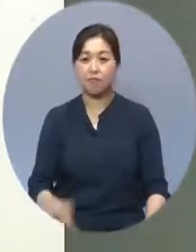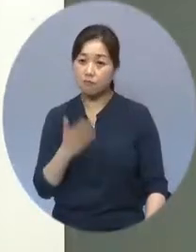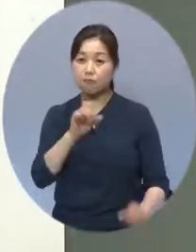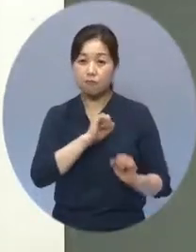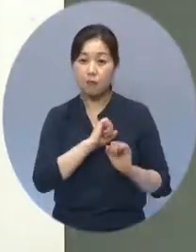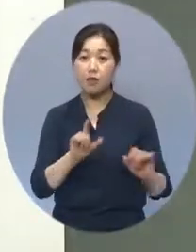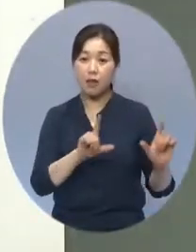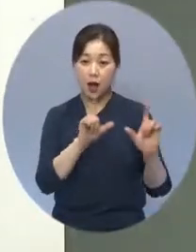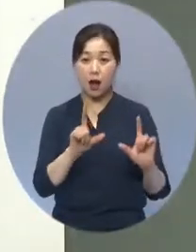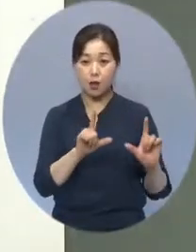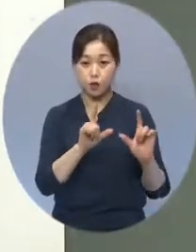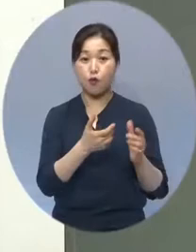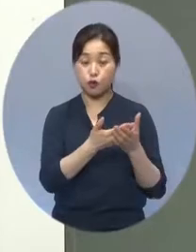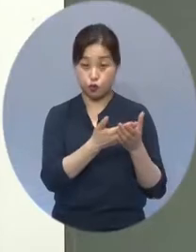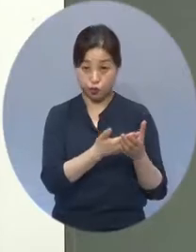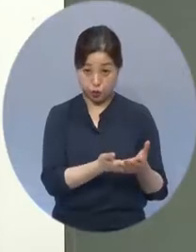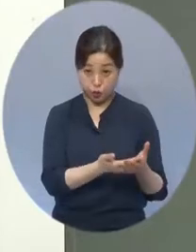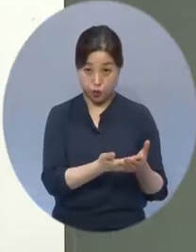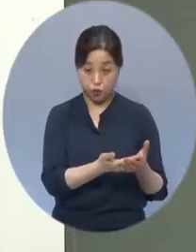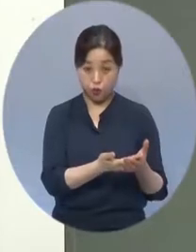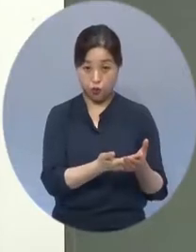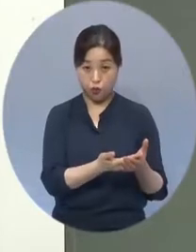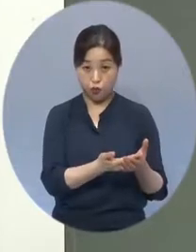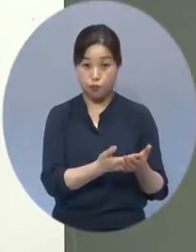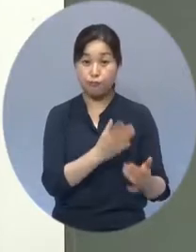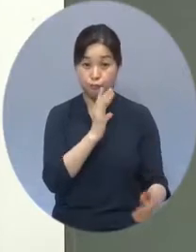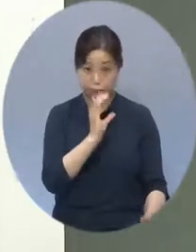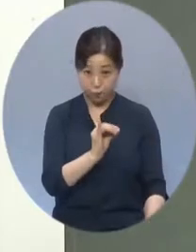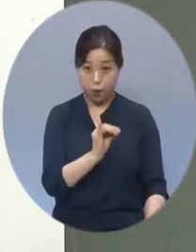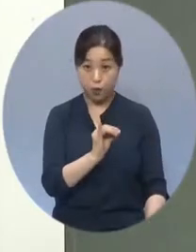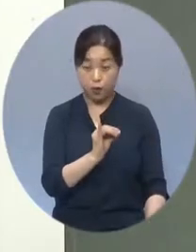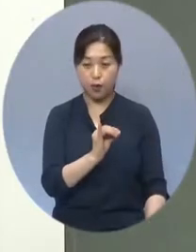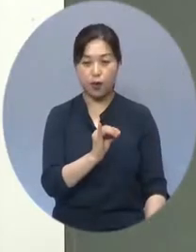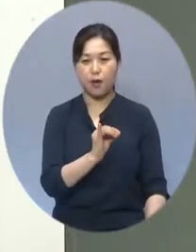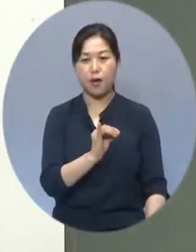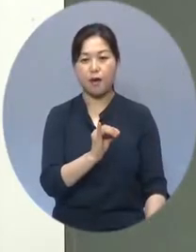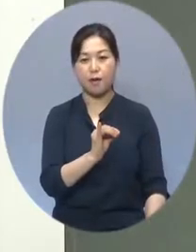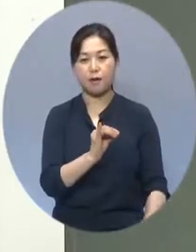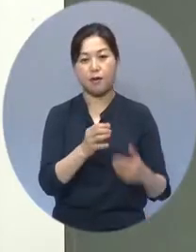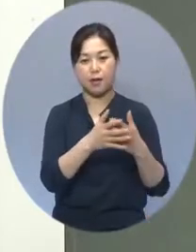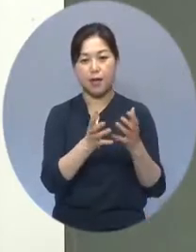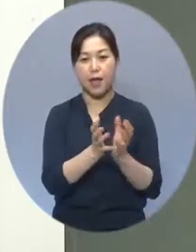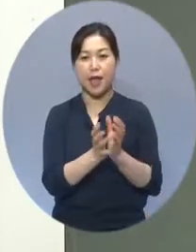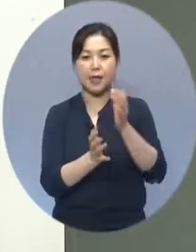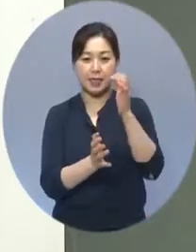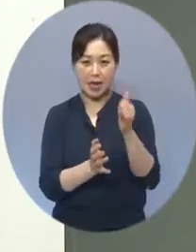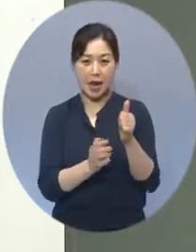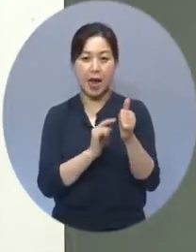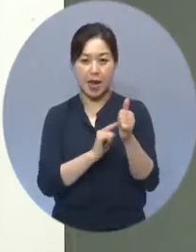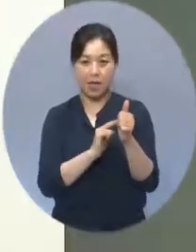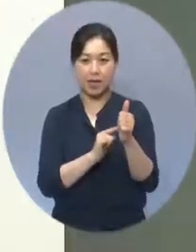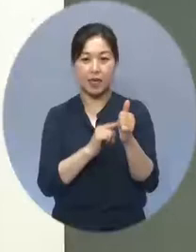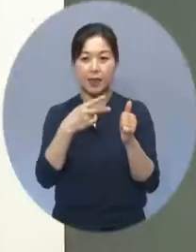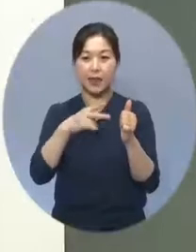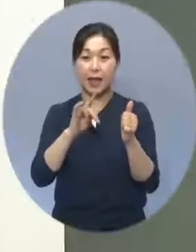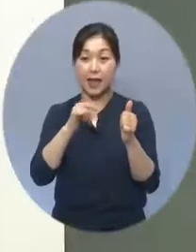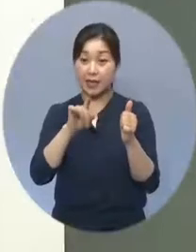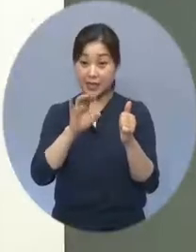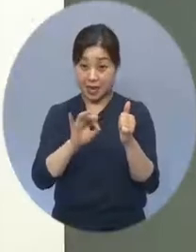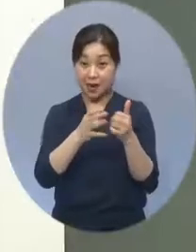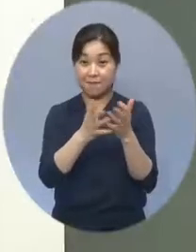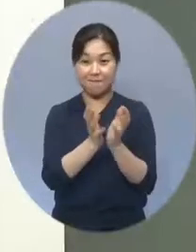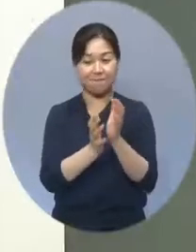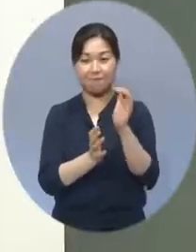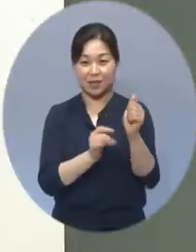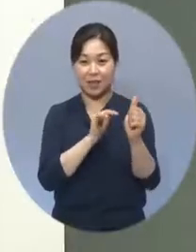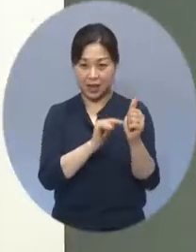군 생활도 중요했었습니다만은 이제 대장이라는 큰 고위 직책을 떠나서